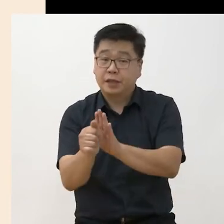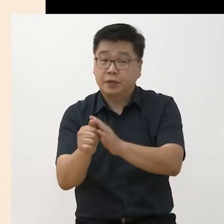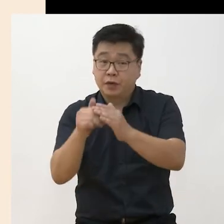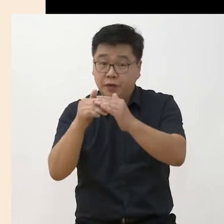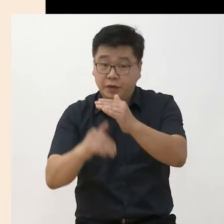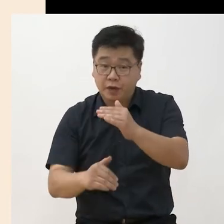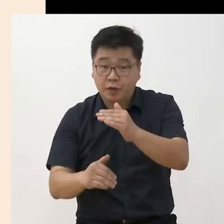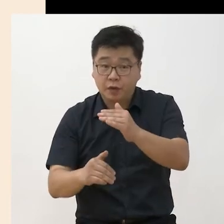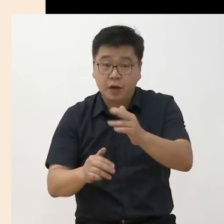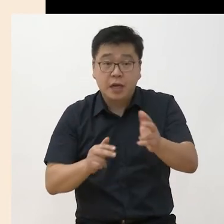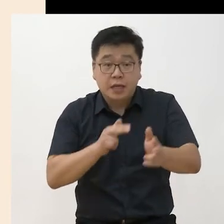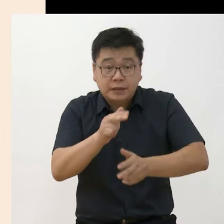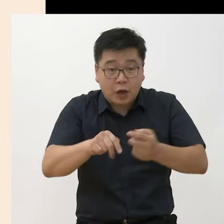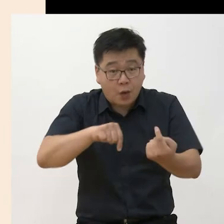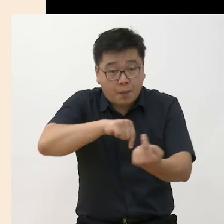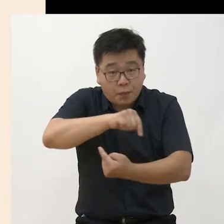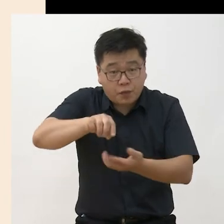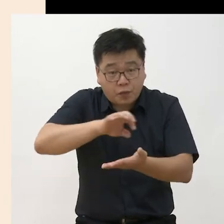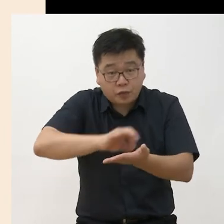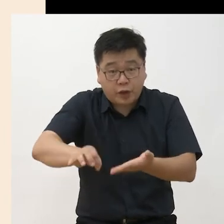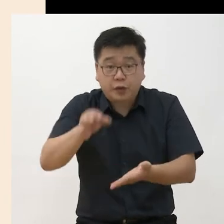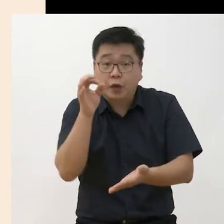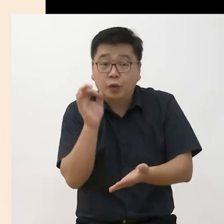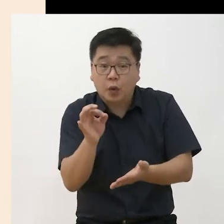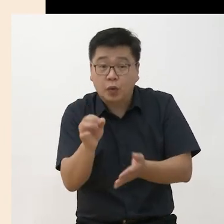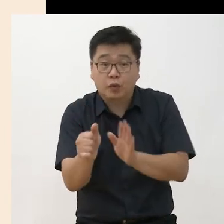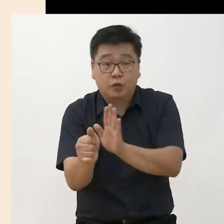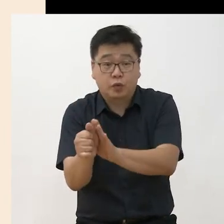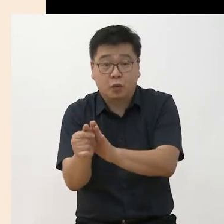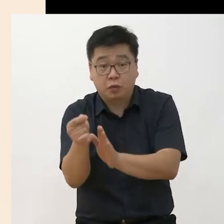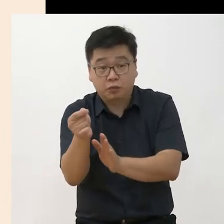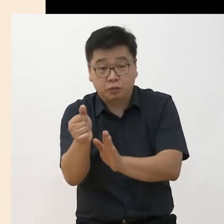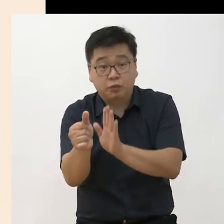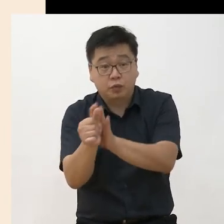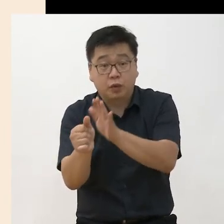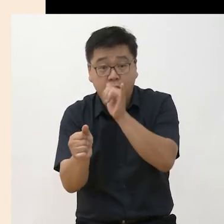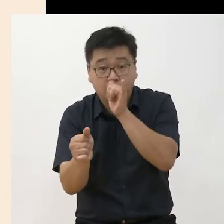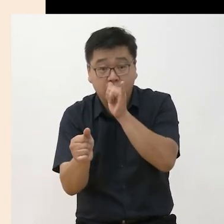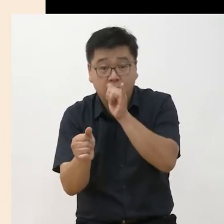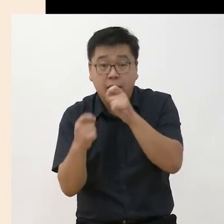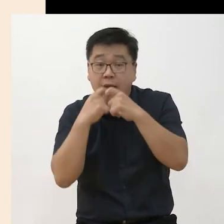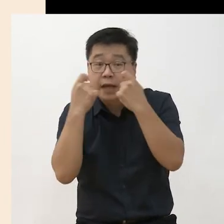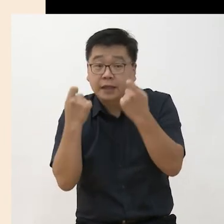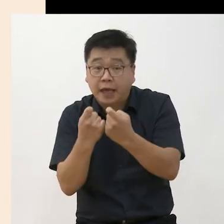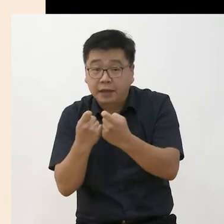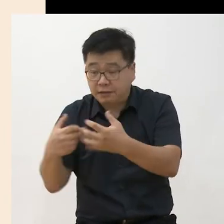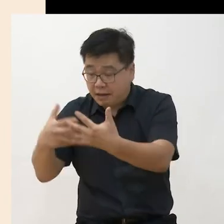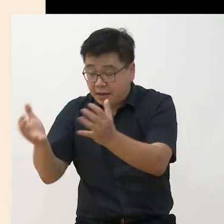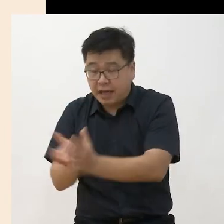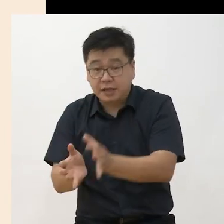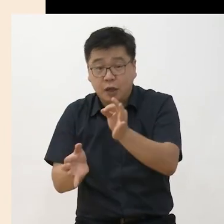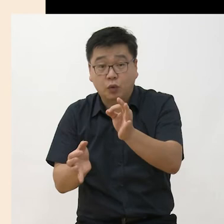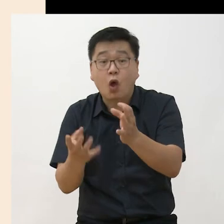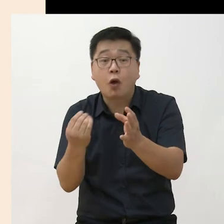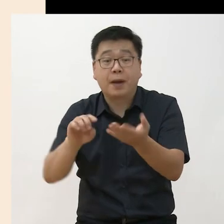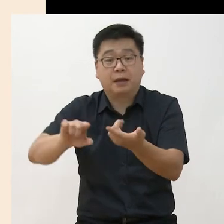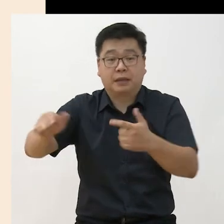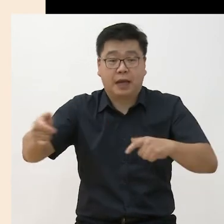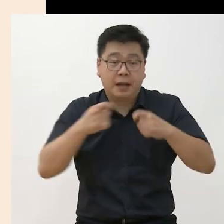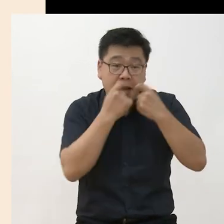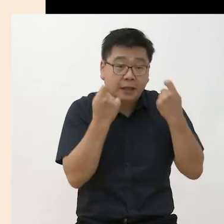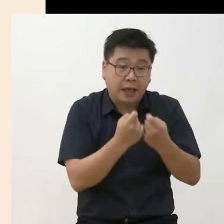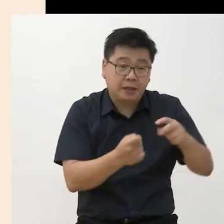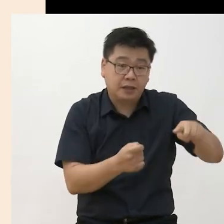운영에 소요되는 직접 경비를 경비의 일부 금액을 지원하고요. 지원 규모는 개인과 단체가 좀 차이가 있는데